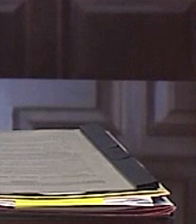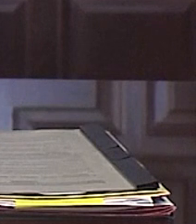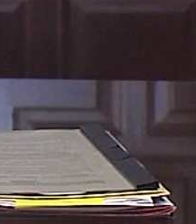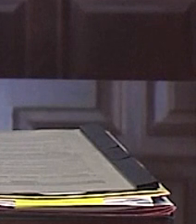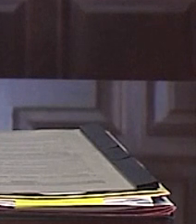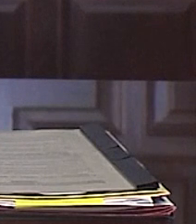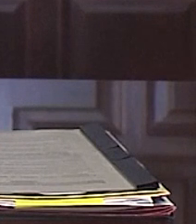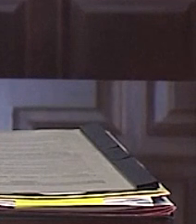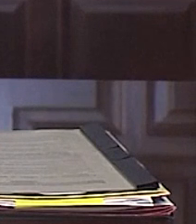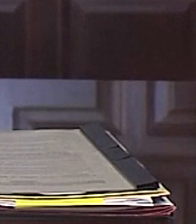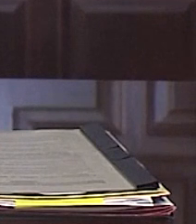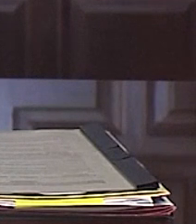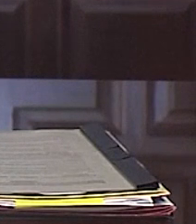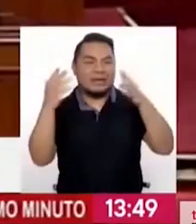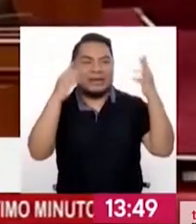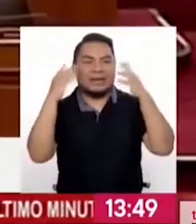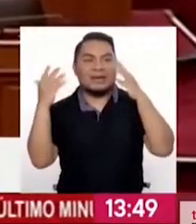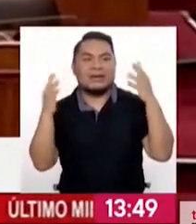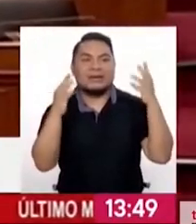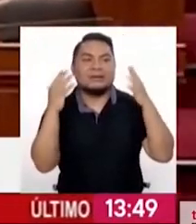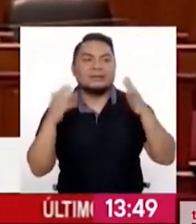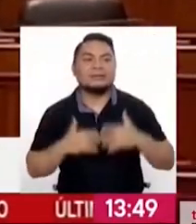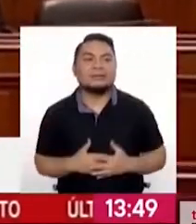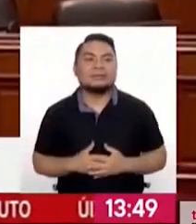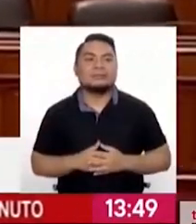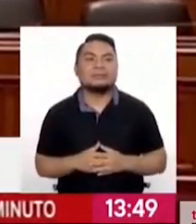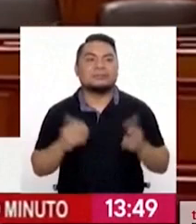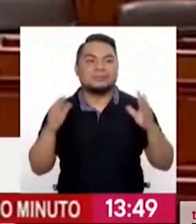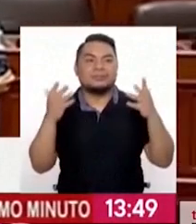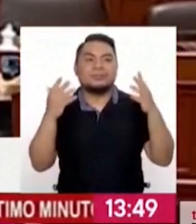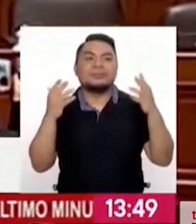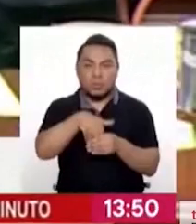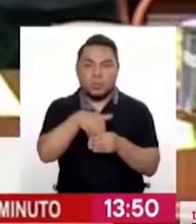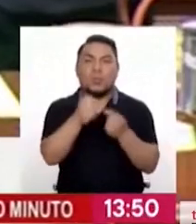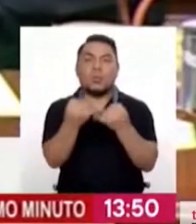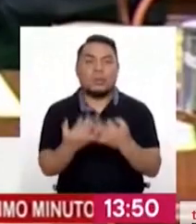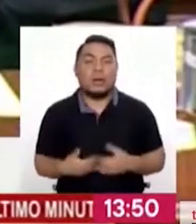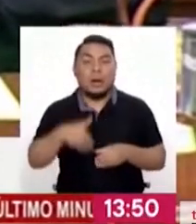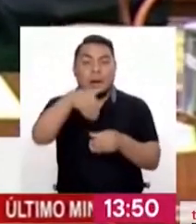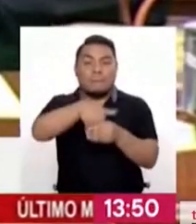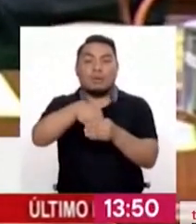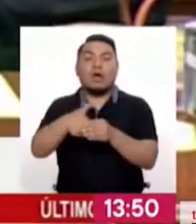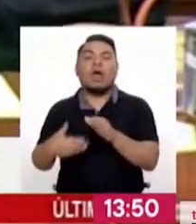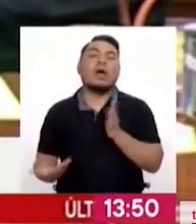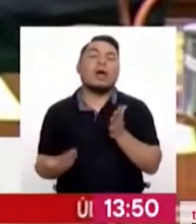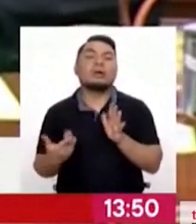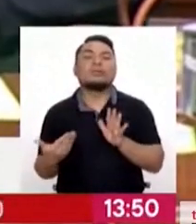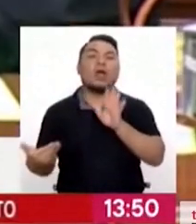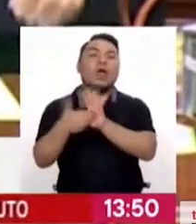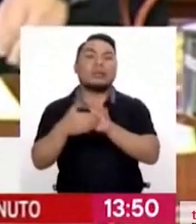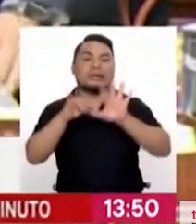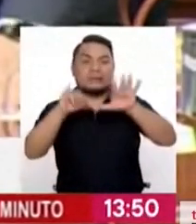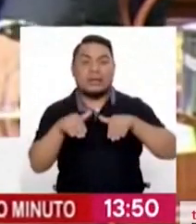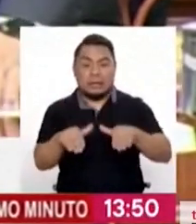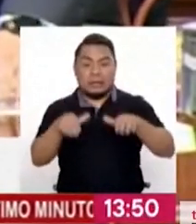государственный переворот. Прокуратура поместила президента под арест, где он, как ожидается, пробудет 15 дней. В президентском дворце также был проведен